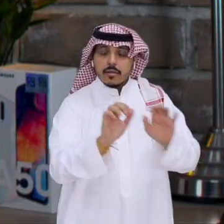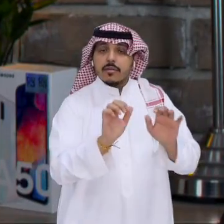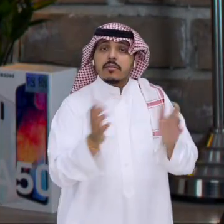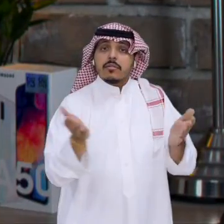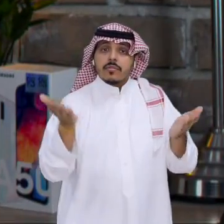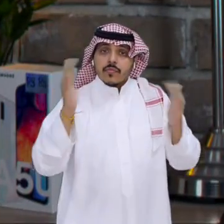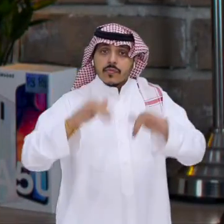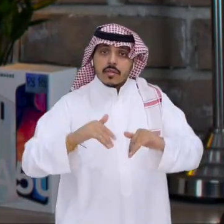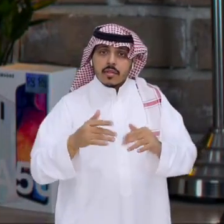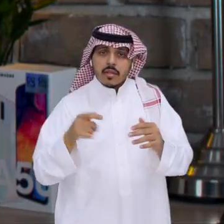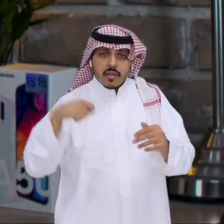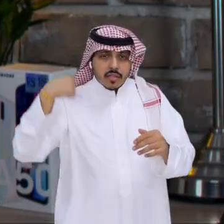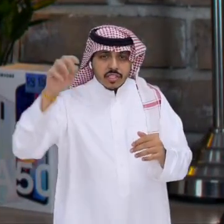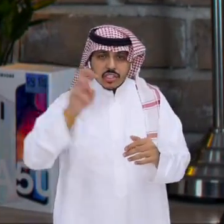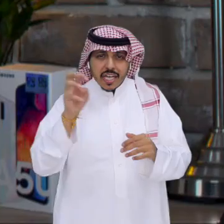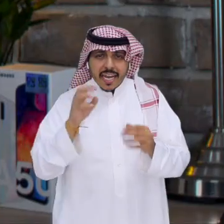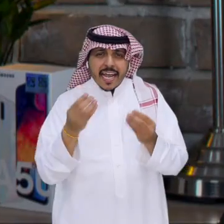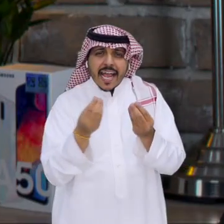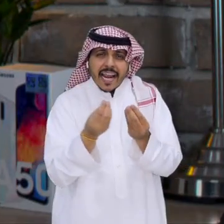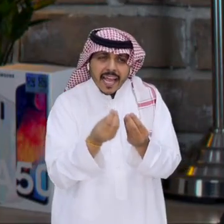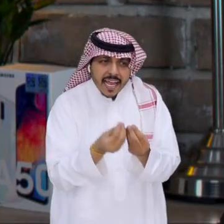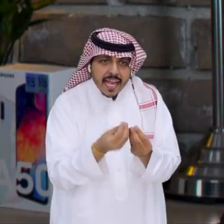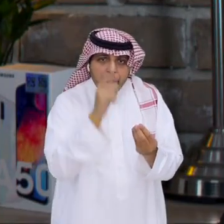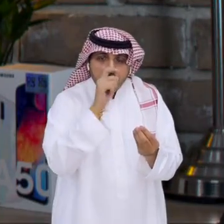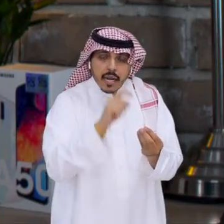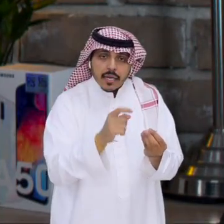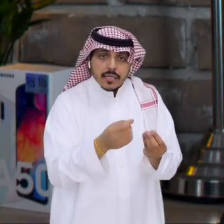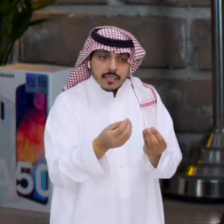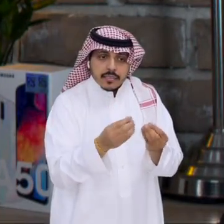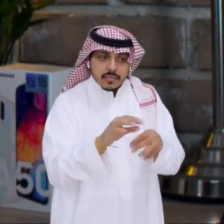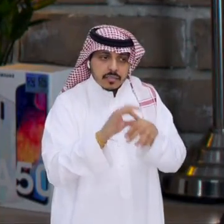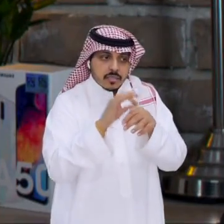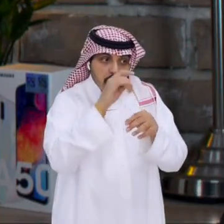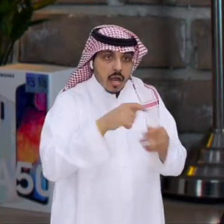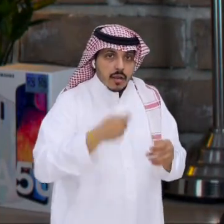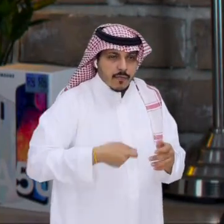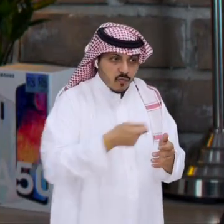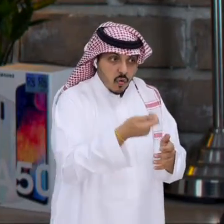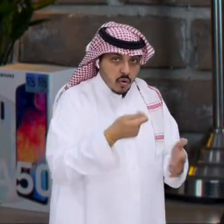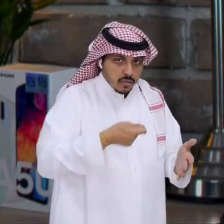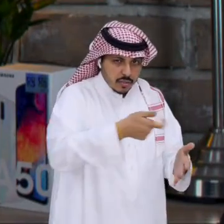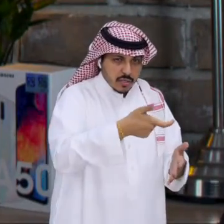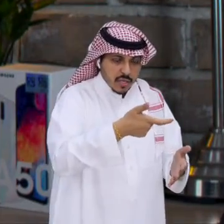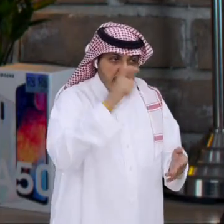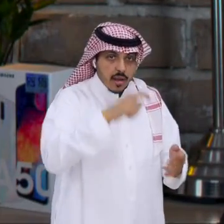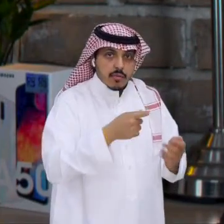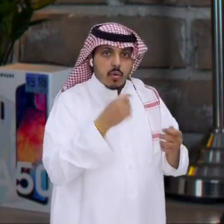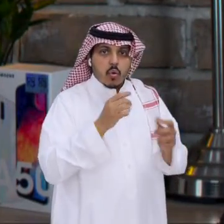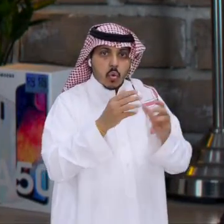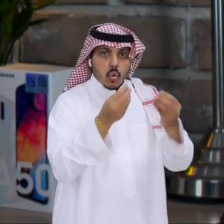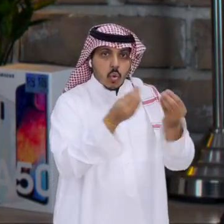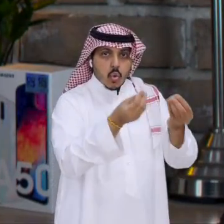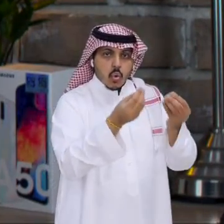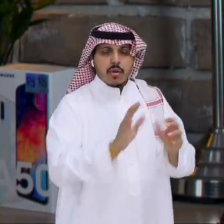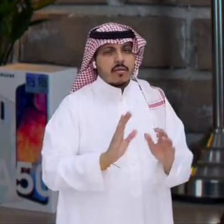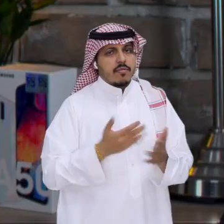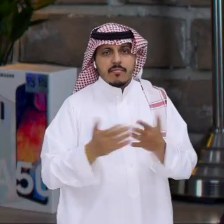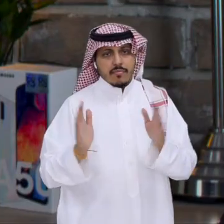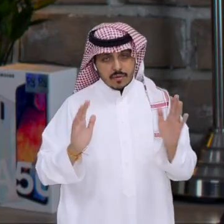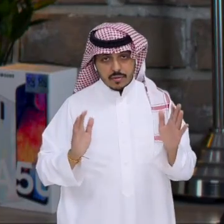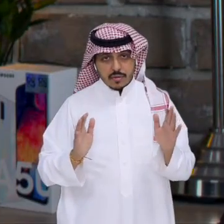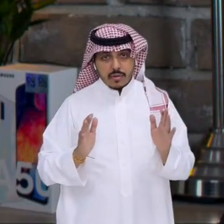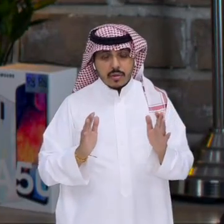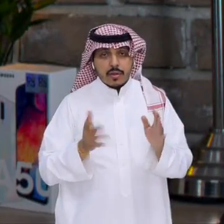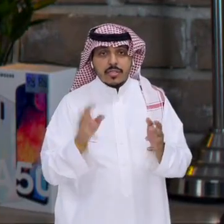من الشركات صار محصور بشكل جدا كبير على بعض الأفراد اللي أتوقع أنه ما حيمثلوا شركاتهم بشكل جدا